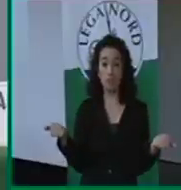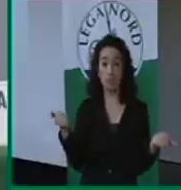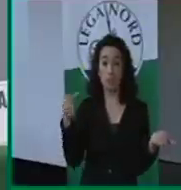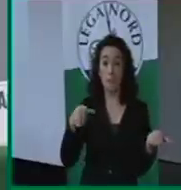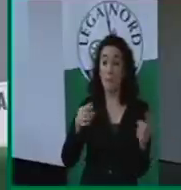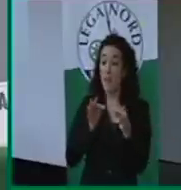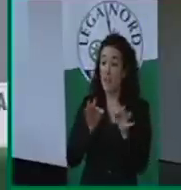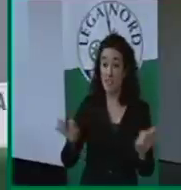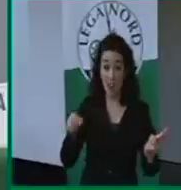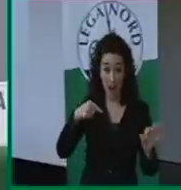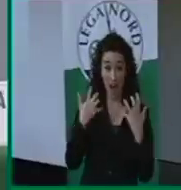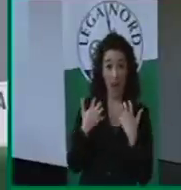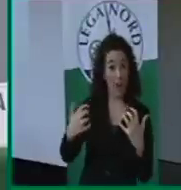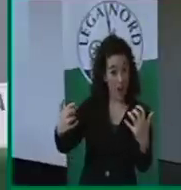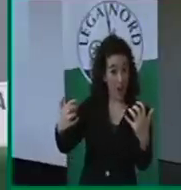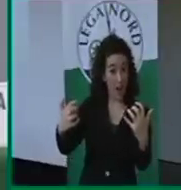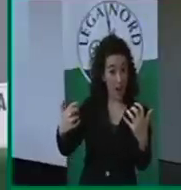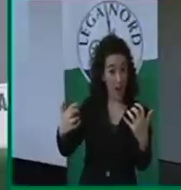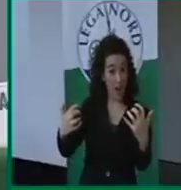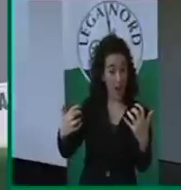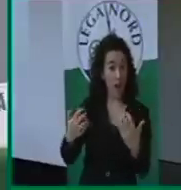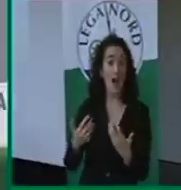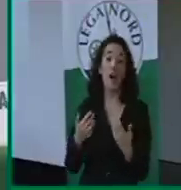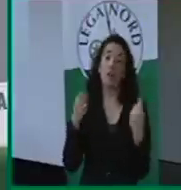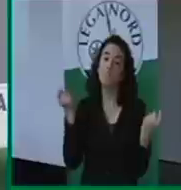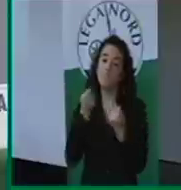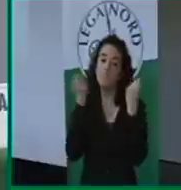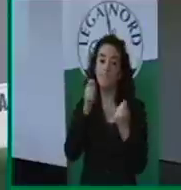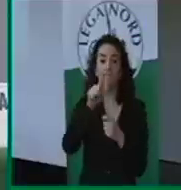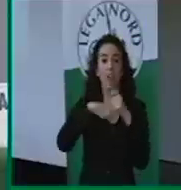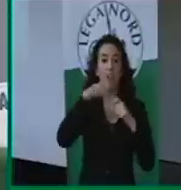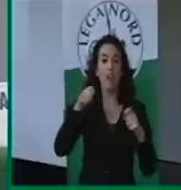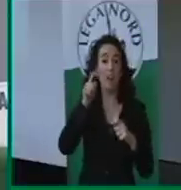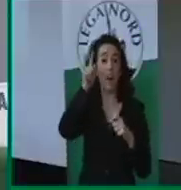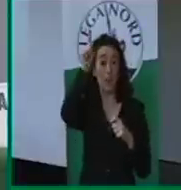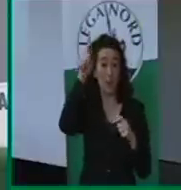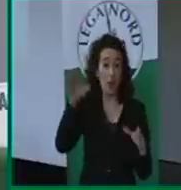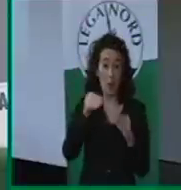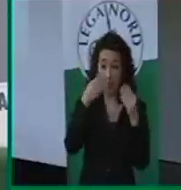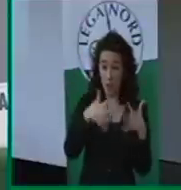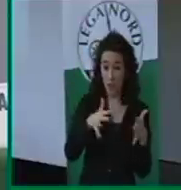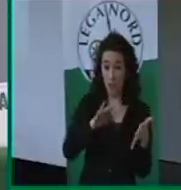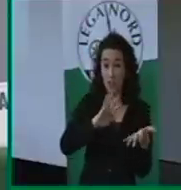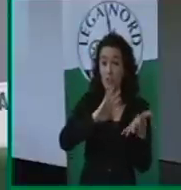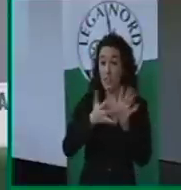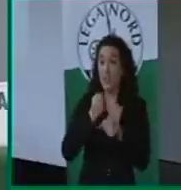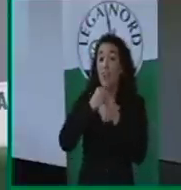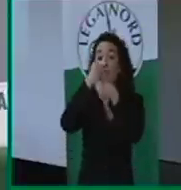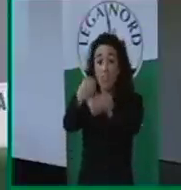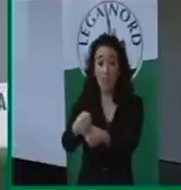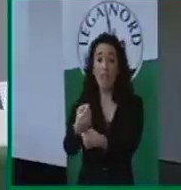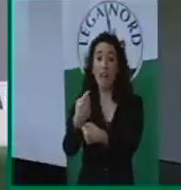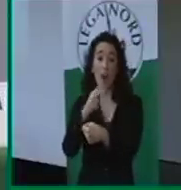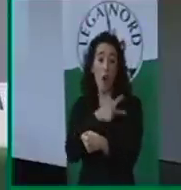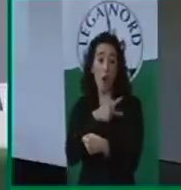ospitato l'inizio di tante campagne della Lega Nord diventerà di proprietà del comune senza far nulla